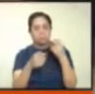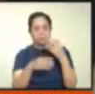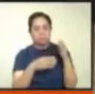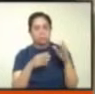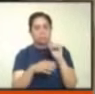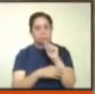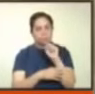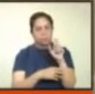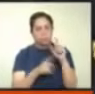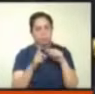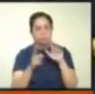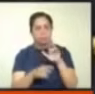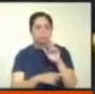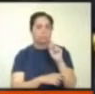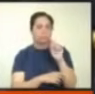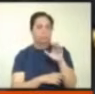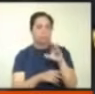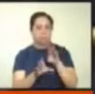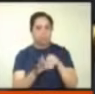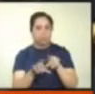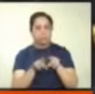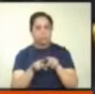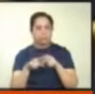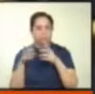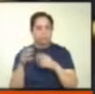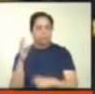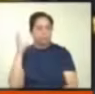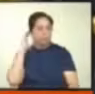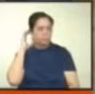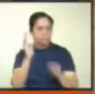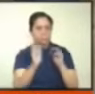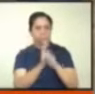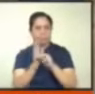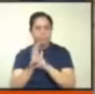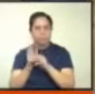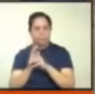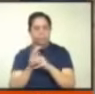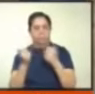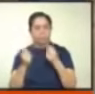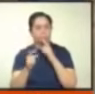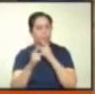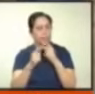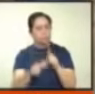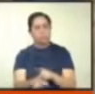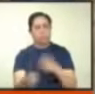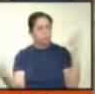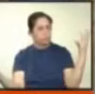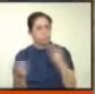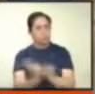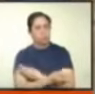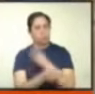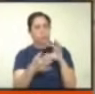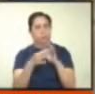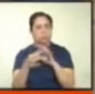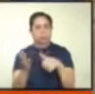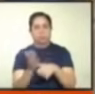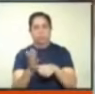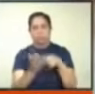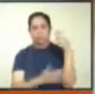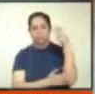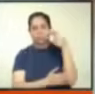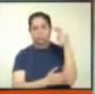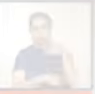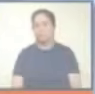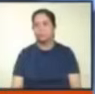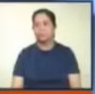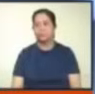ng mga kaso sa kanyang sala kabilang na rito ang Maguindanao Massacre case na tinuturing na pinakamalalang election-related violence sa kasaysayan ng